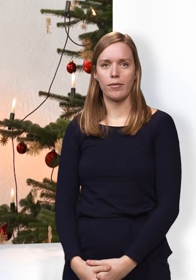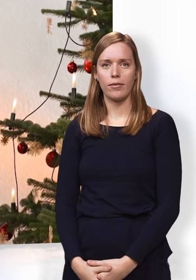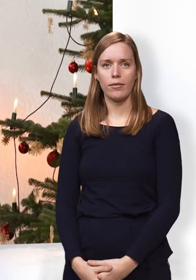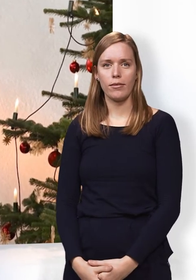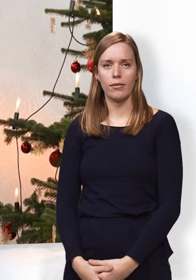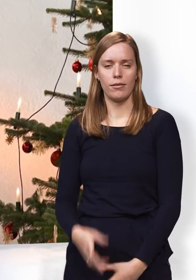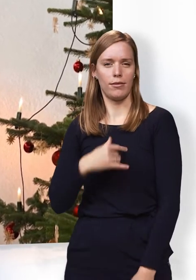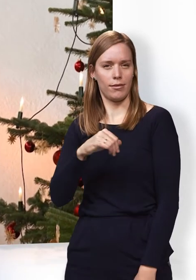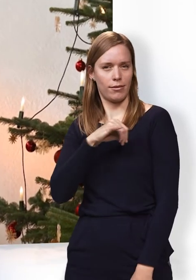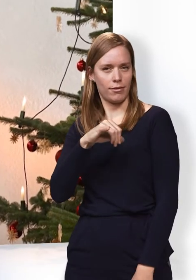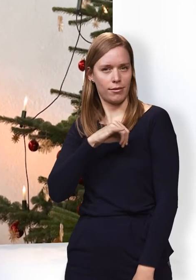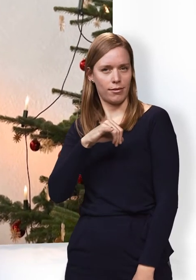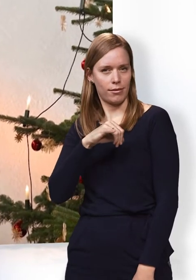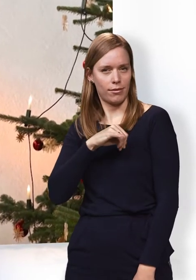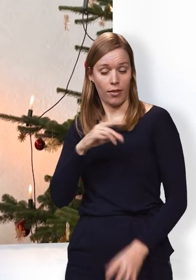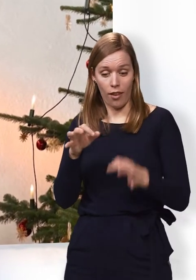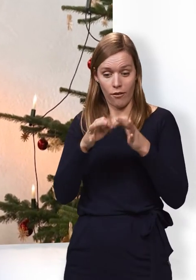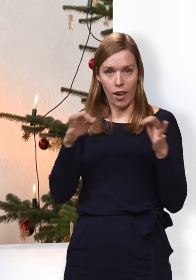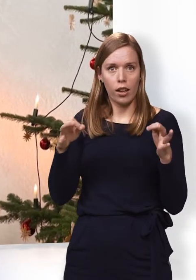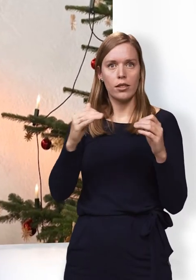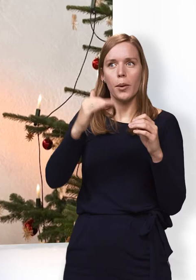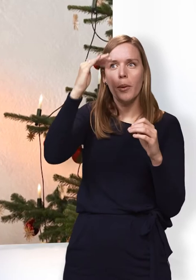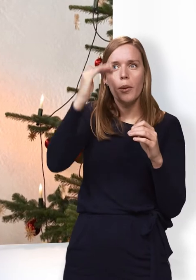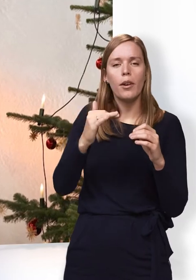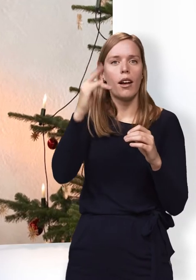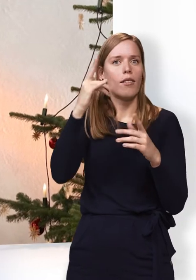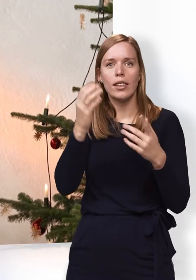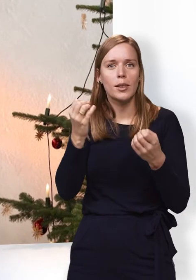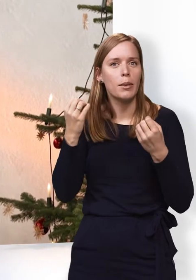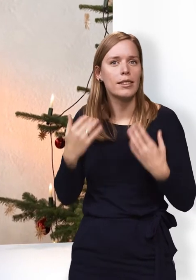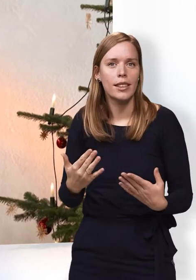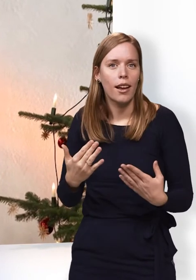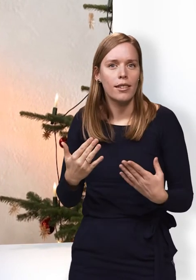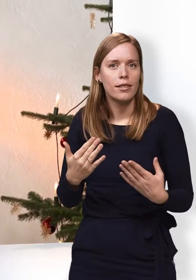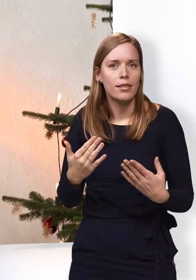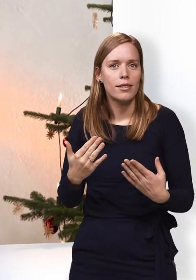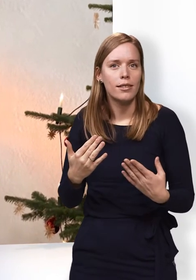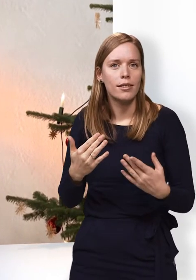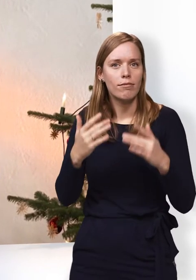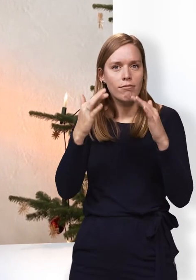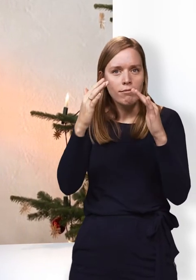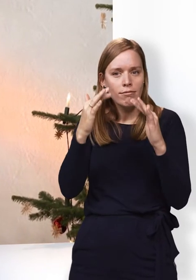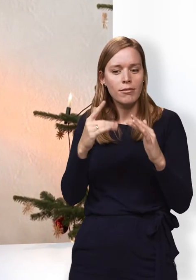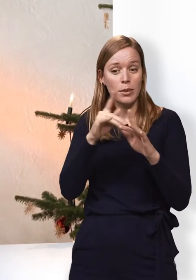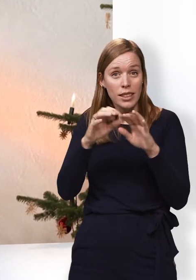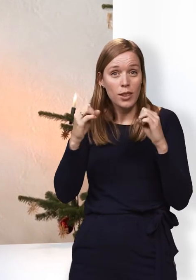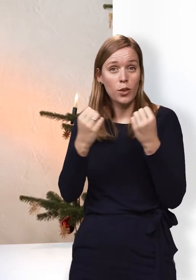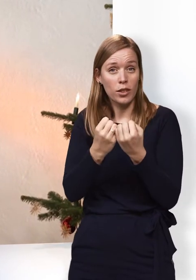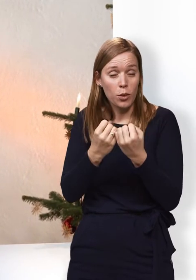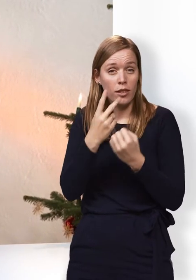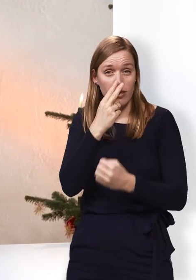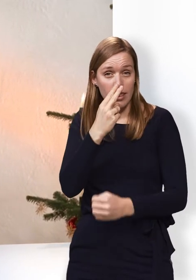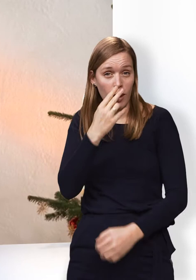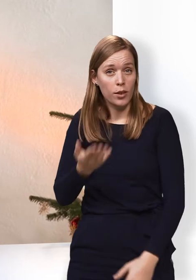interessant, einmal zu lesen, was um diesen Vers herum gesagt wird und vor allen Dingen, was um diesen Vers herum